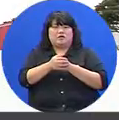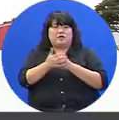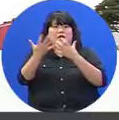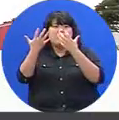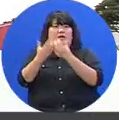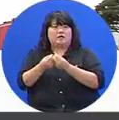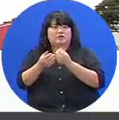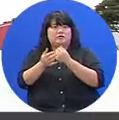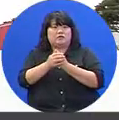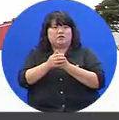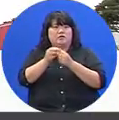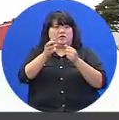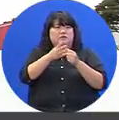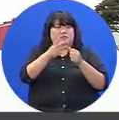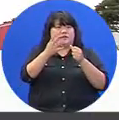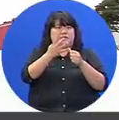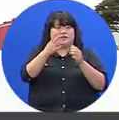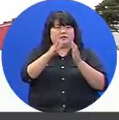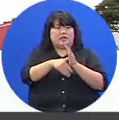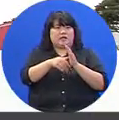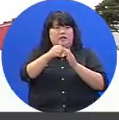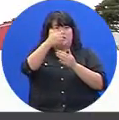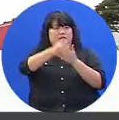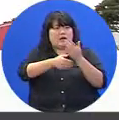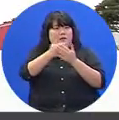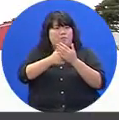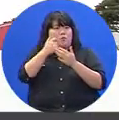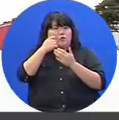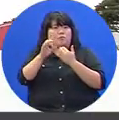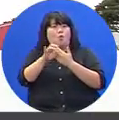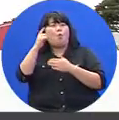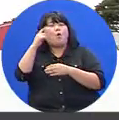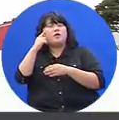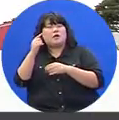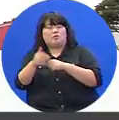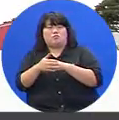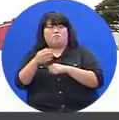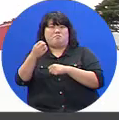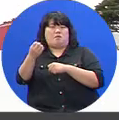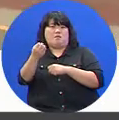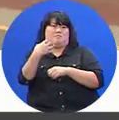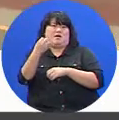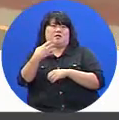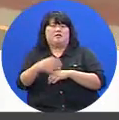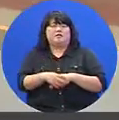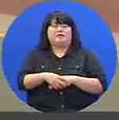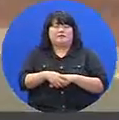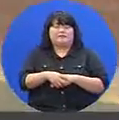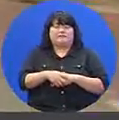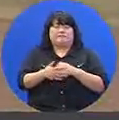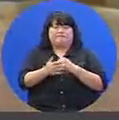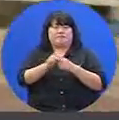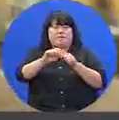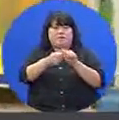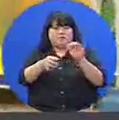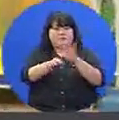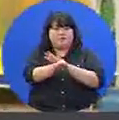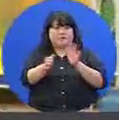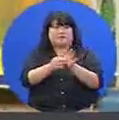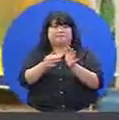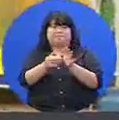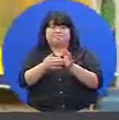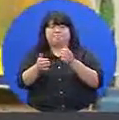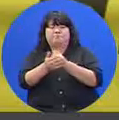저희들이 예를 3일 4일 때는 가면 무슨 단식으로 뭐 던져가고 왜 얼마 그냥 따져요. 과태료만 내면